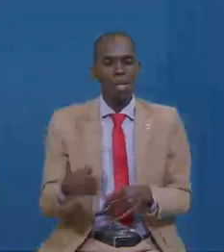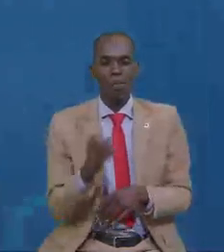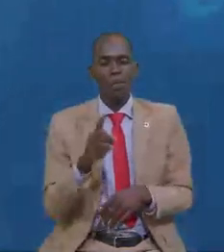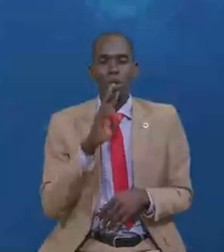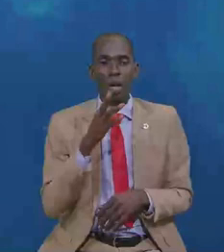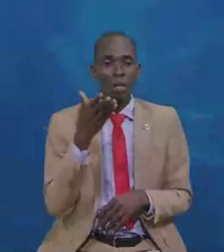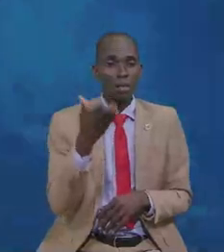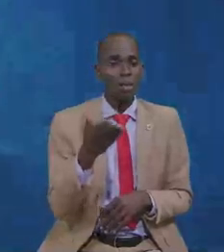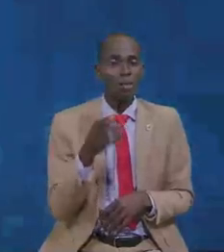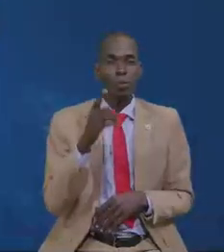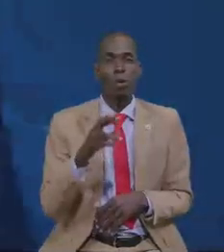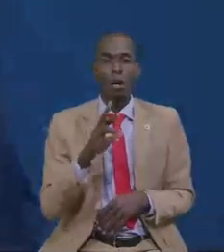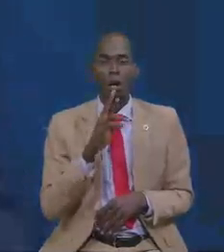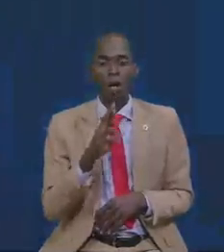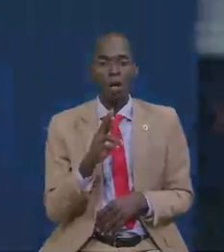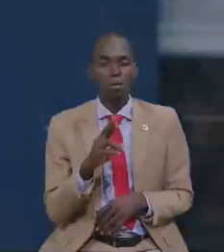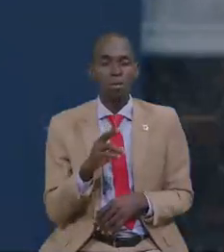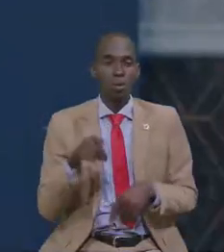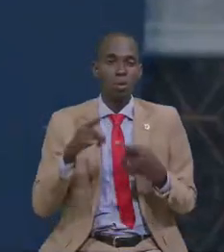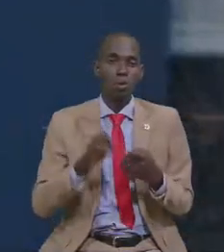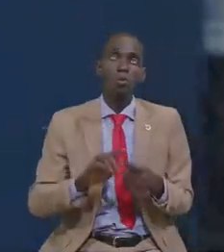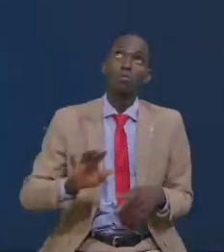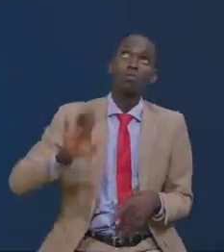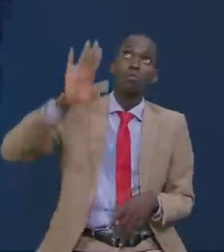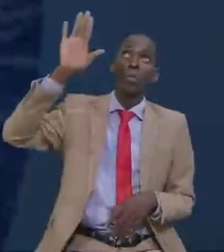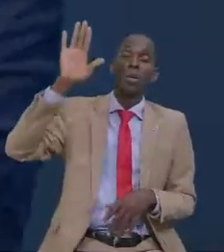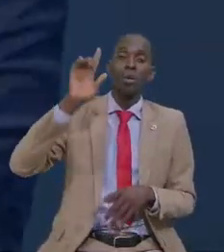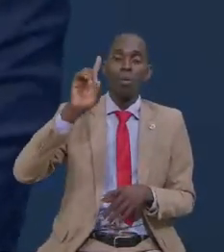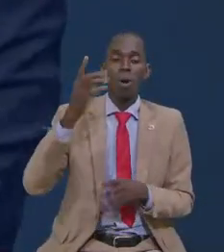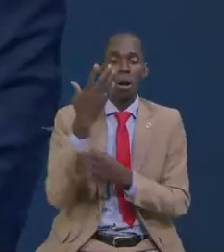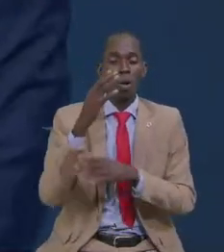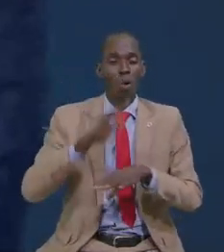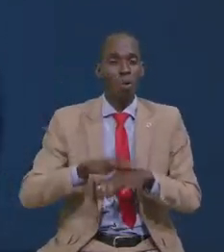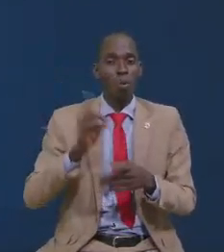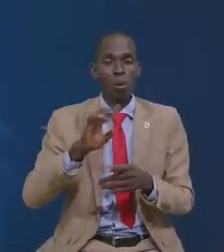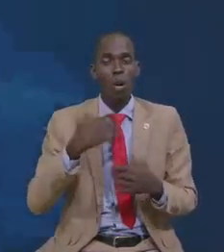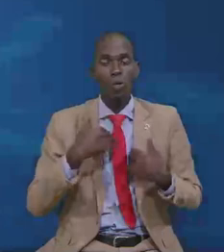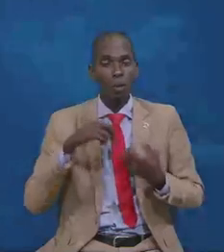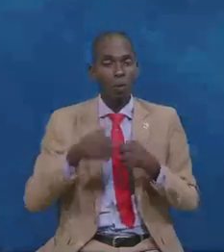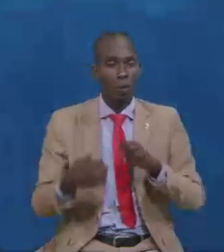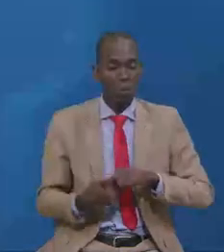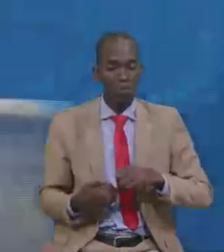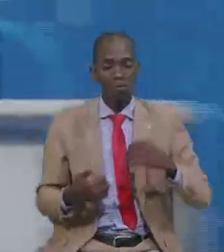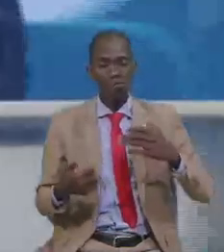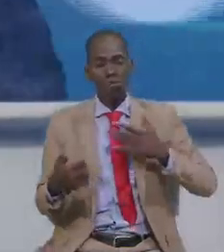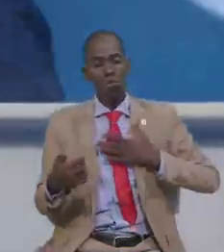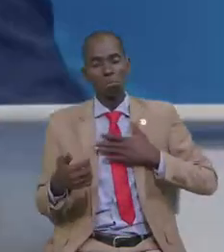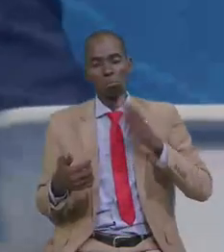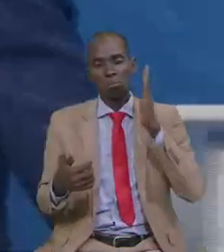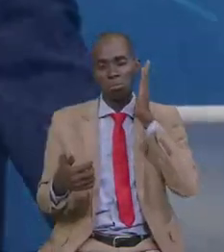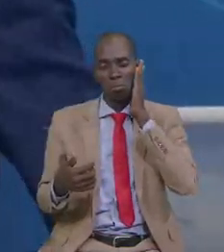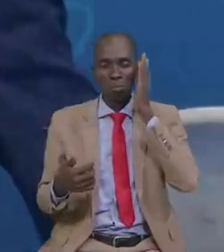que vous soyez ici, devez imposer la main. Là où vous avez le mal, vous levez l'autre